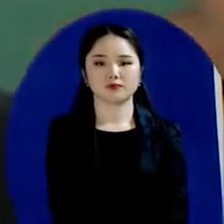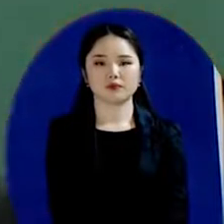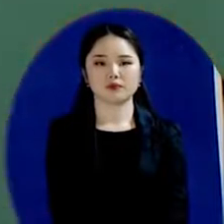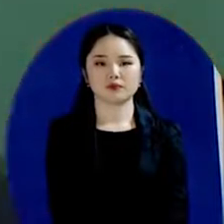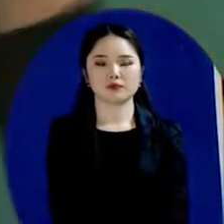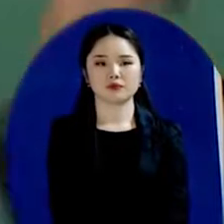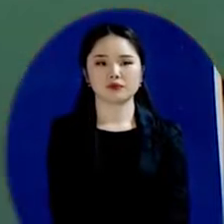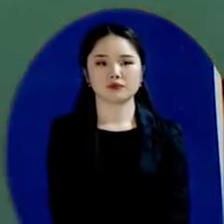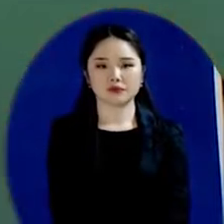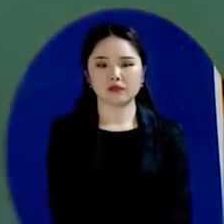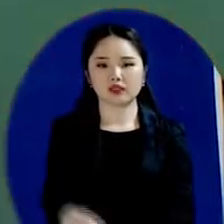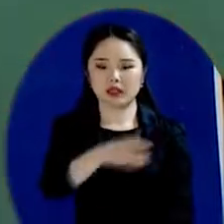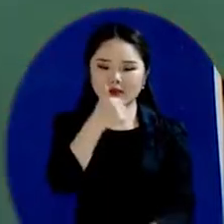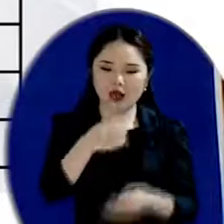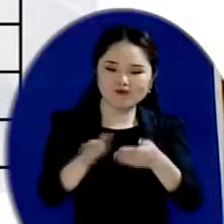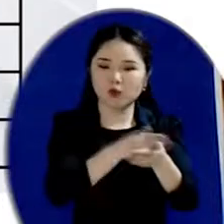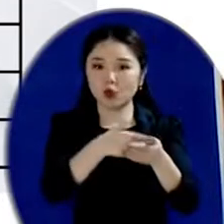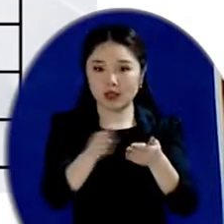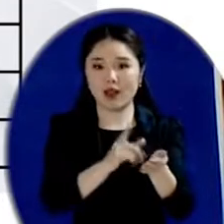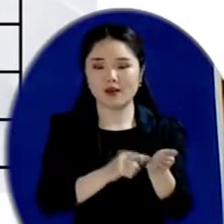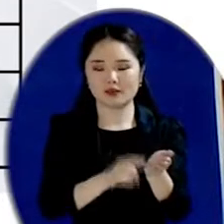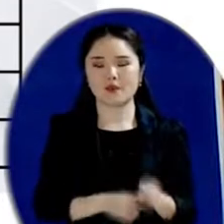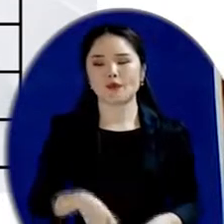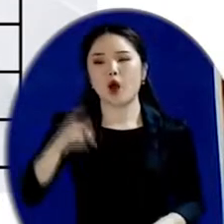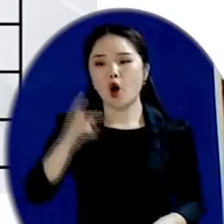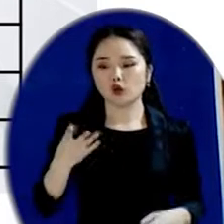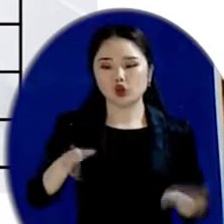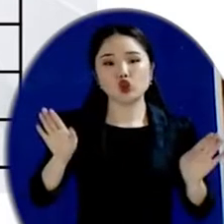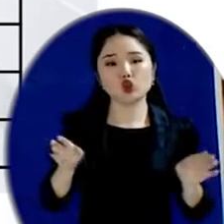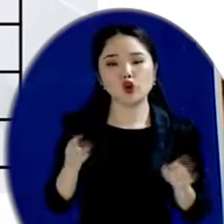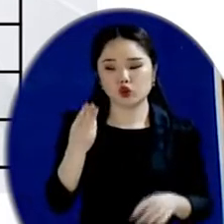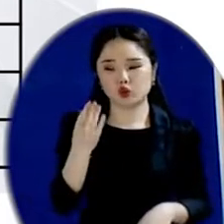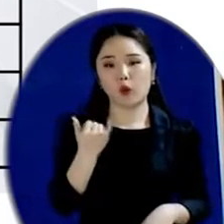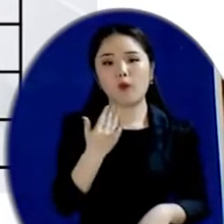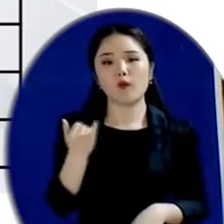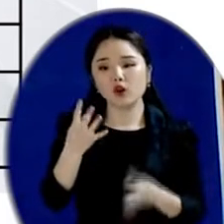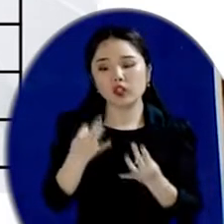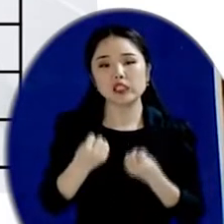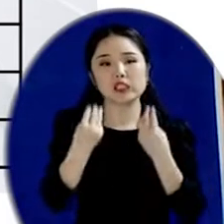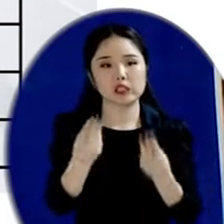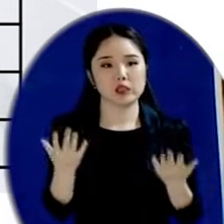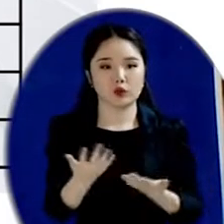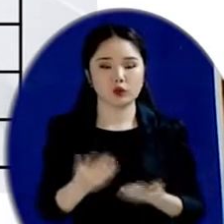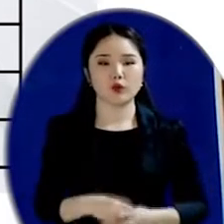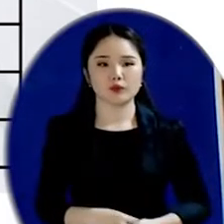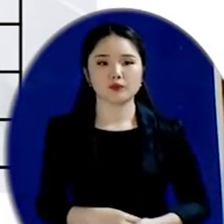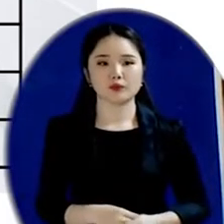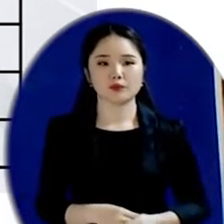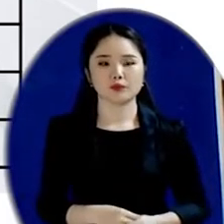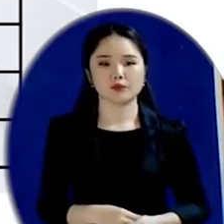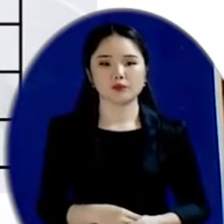За та нар бол ингэ гүцэд бодох хэрэгтэй. За дараа нь шувуу хитэн ширхэг байгыг бүгдээрээ тоолье. Шувуу